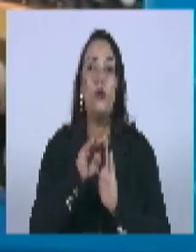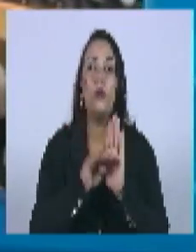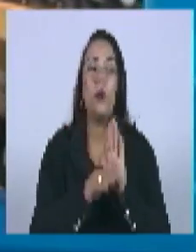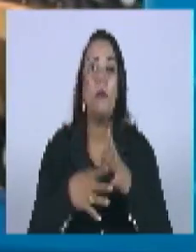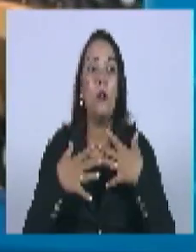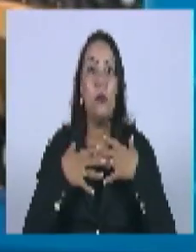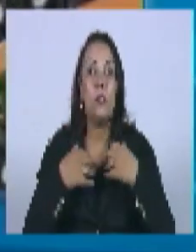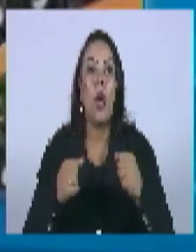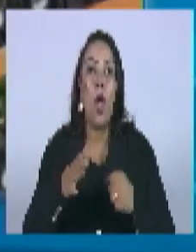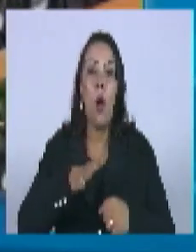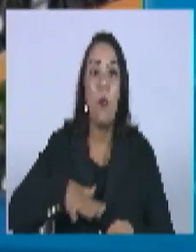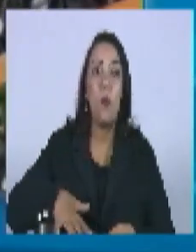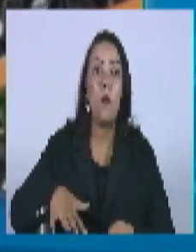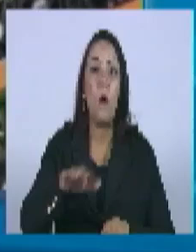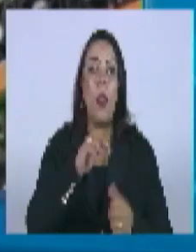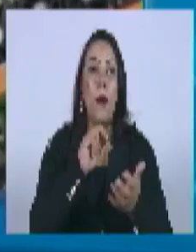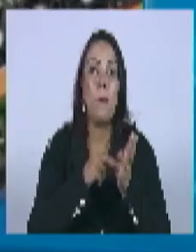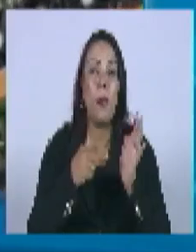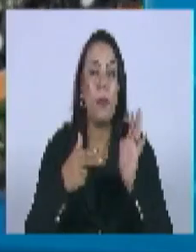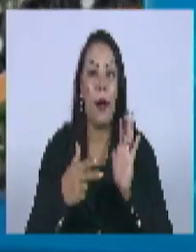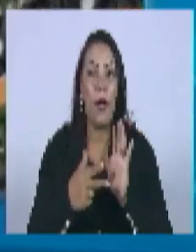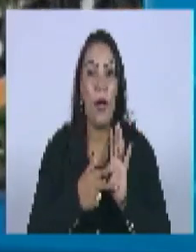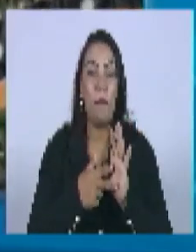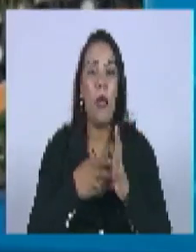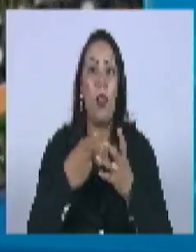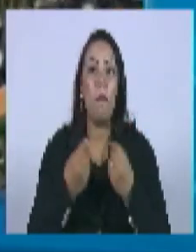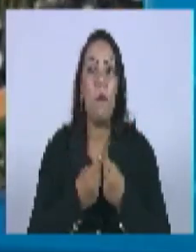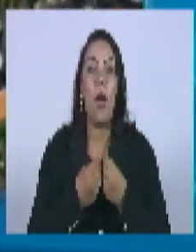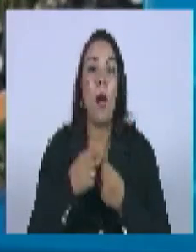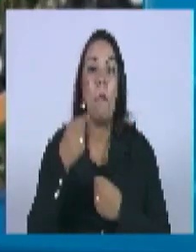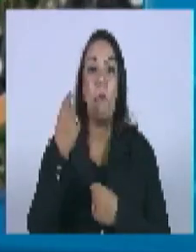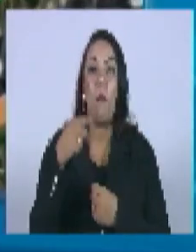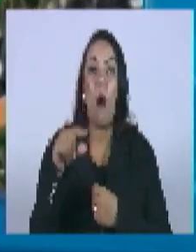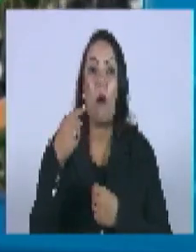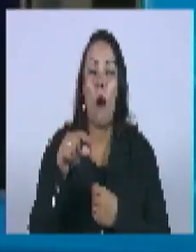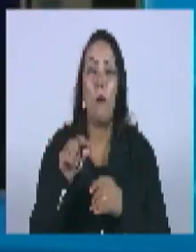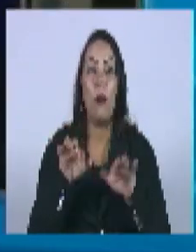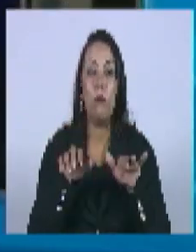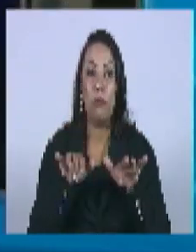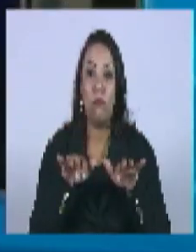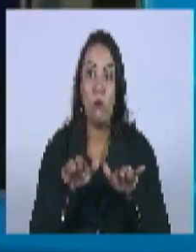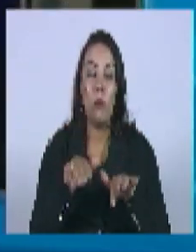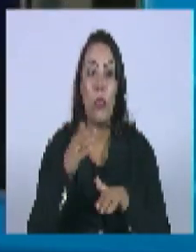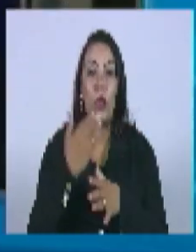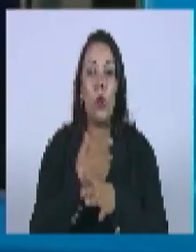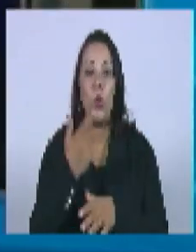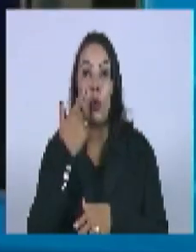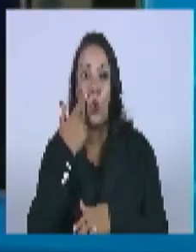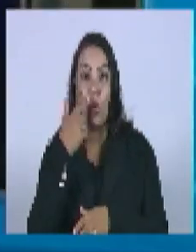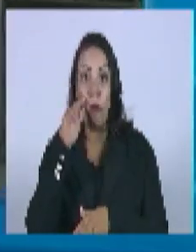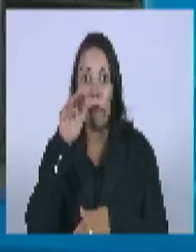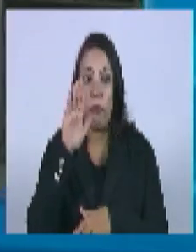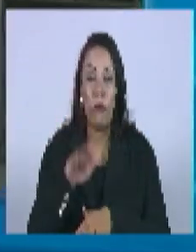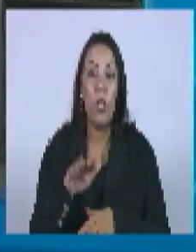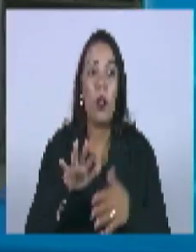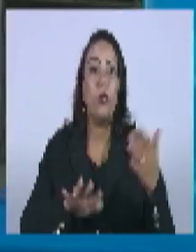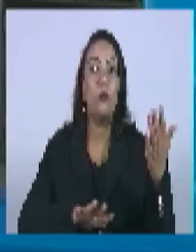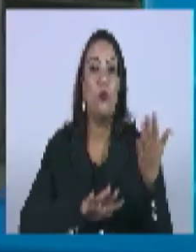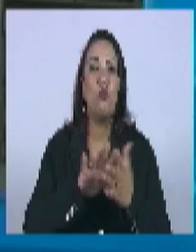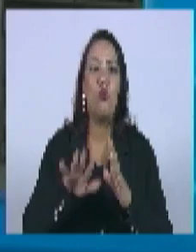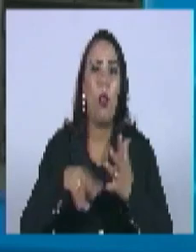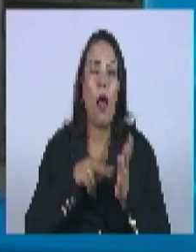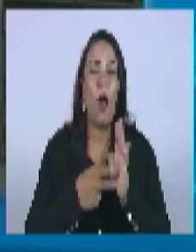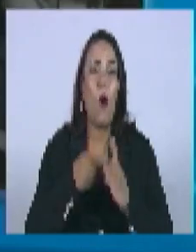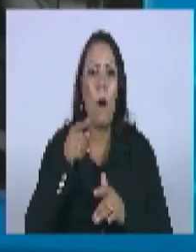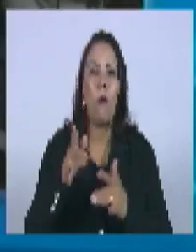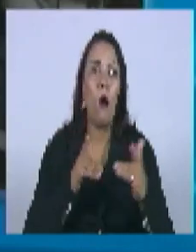من يتعامل ببرامج الحاسبات التي تعرضت الى هذه الضربه او